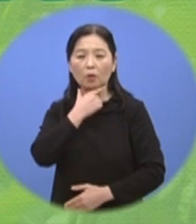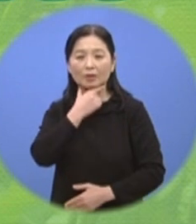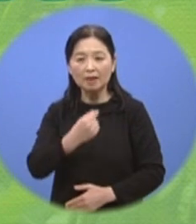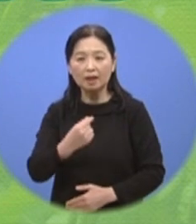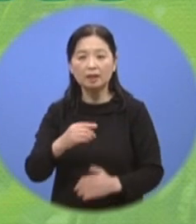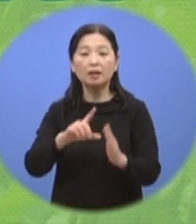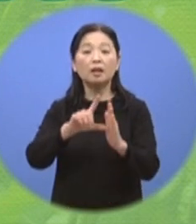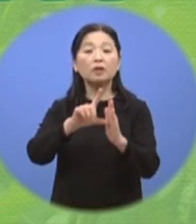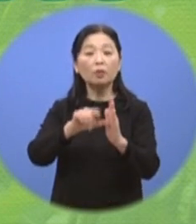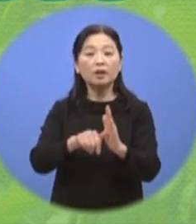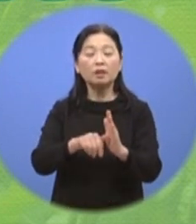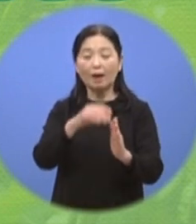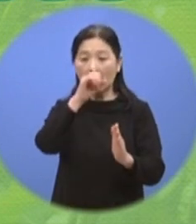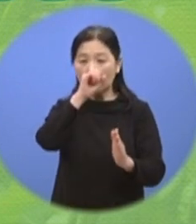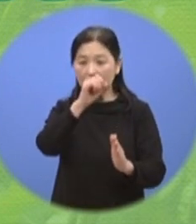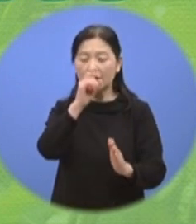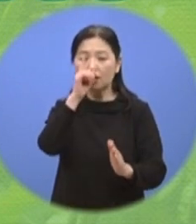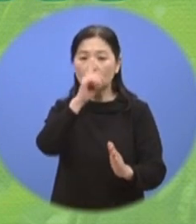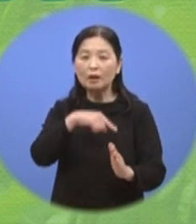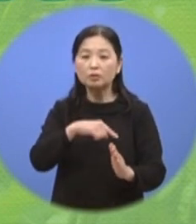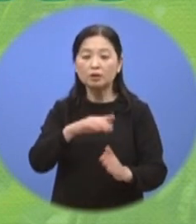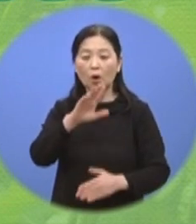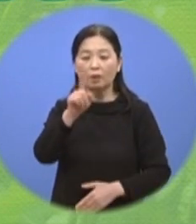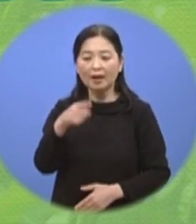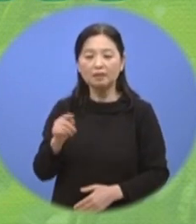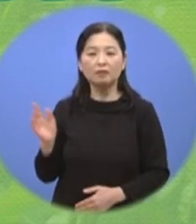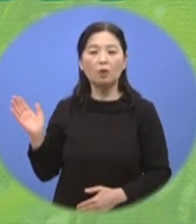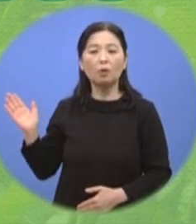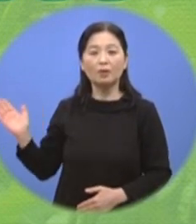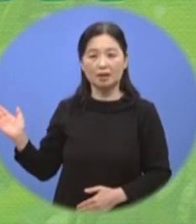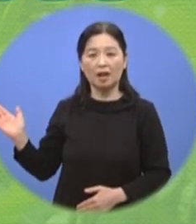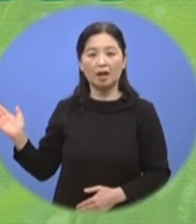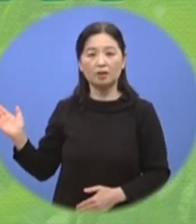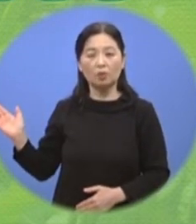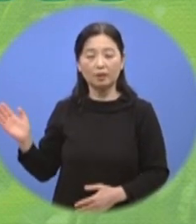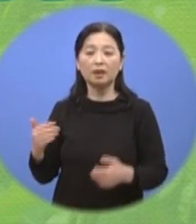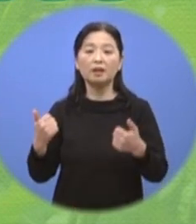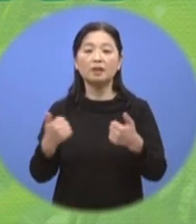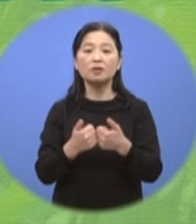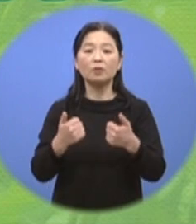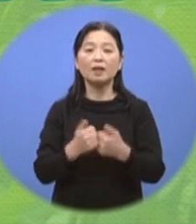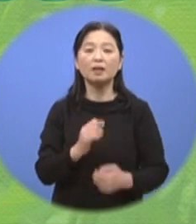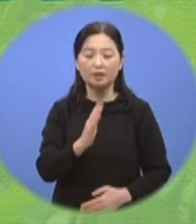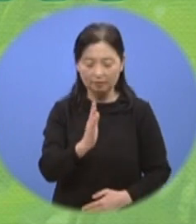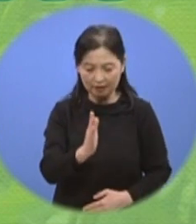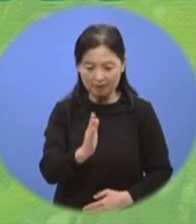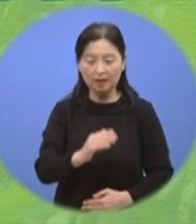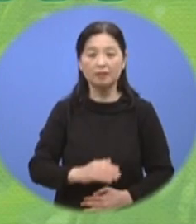その是非を県自然環境室の方にご相談ください。